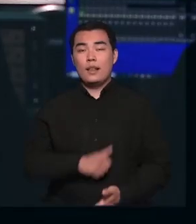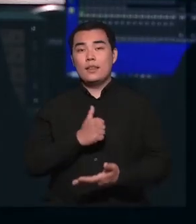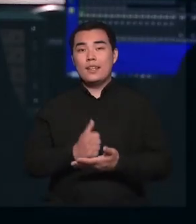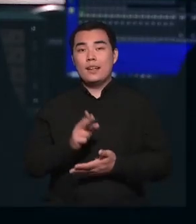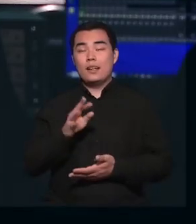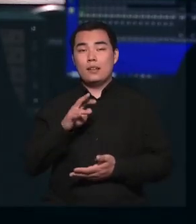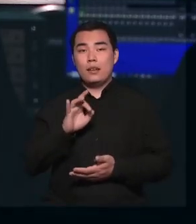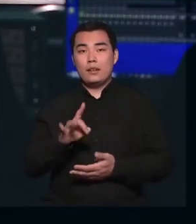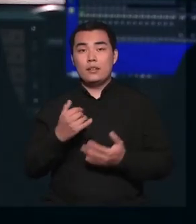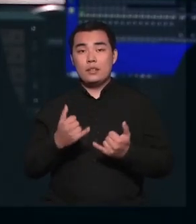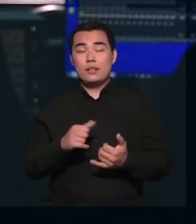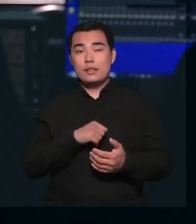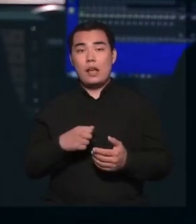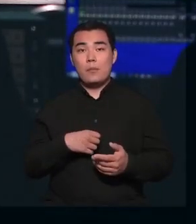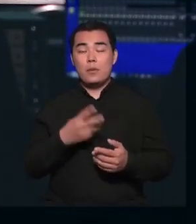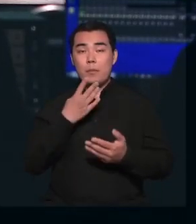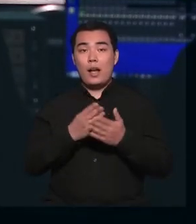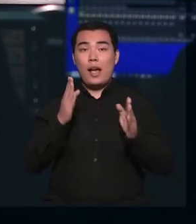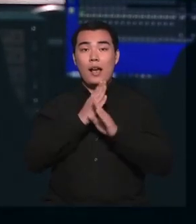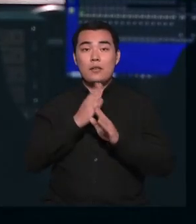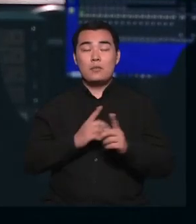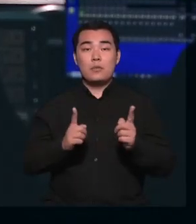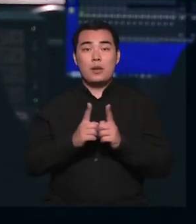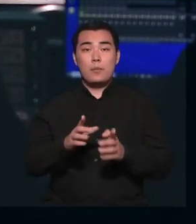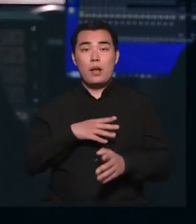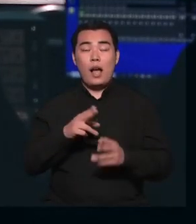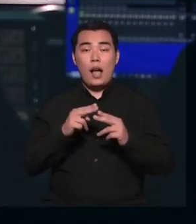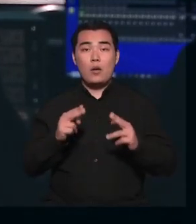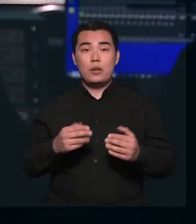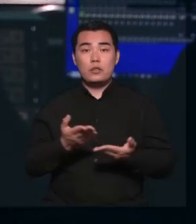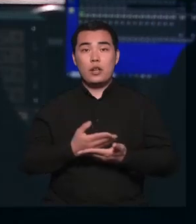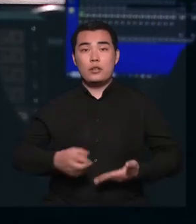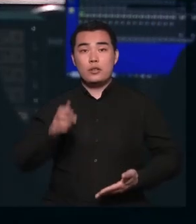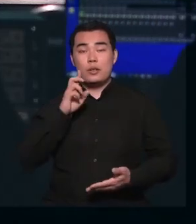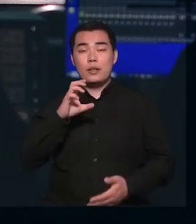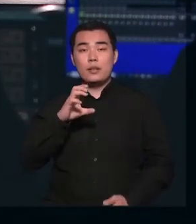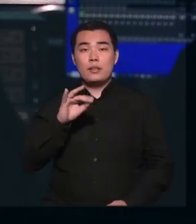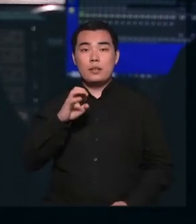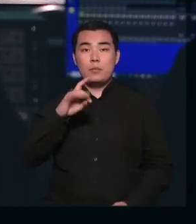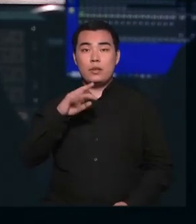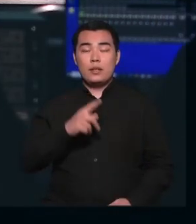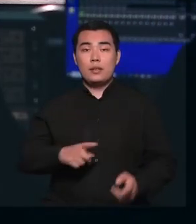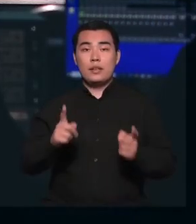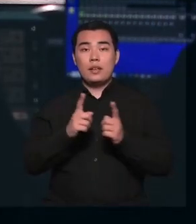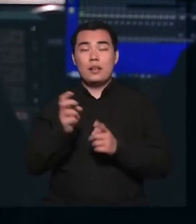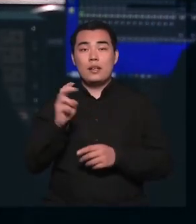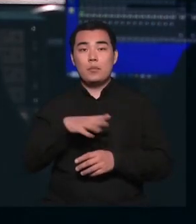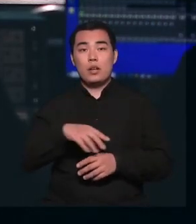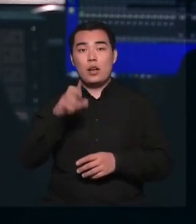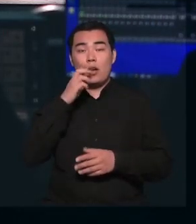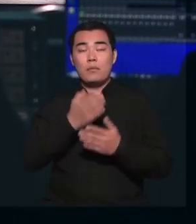лидера КНР сегодня в торжественной обстановке принимали хорде в нашу страну се день пень прибыл накануне с